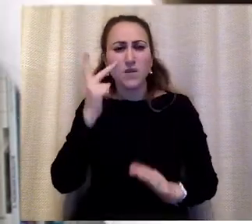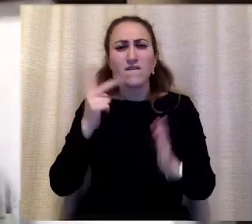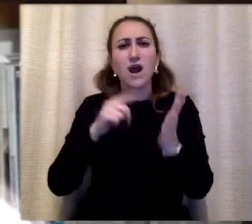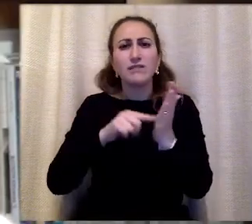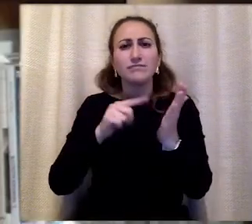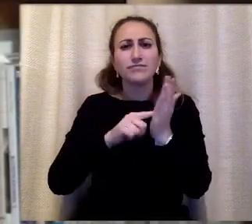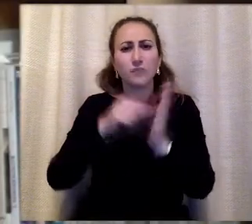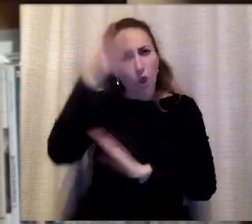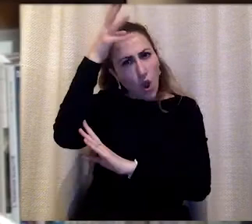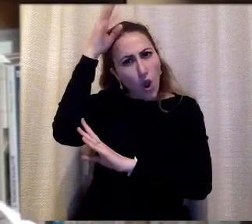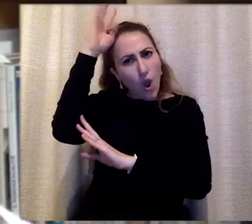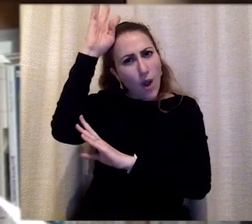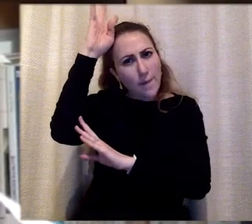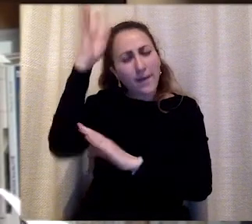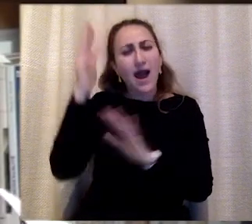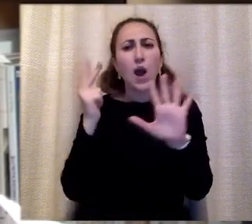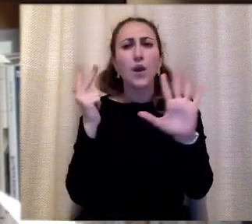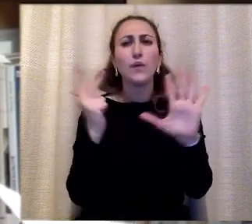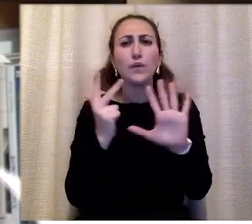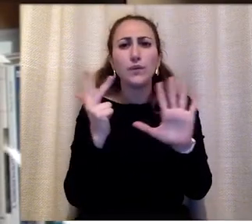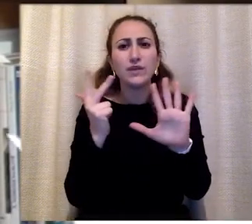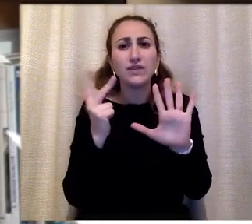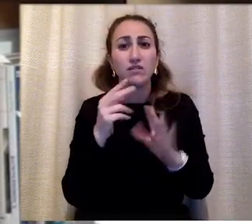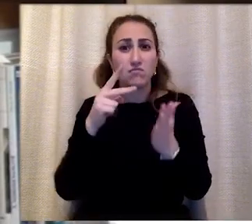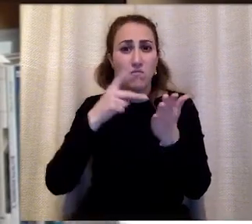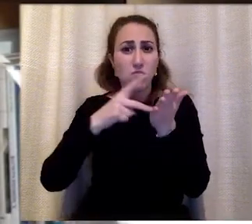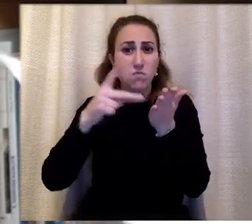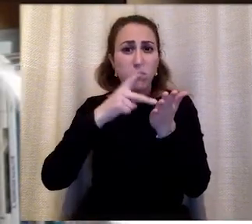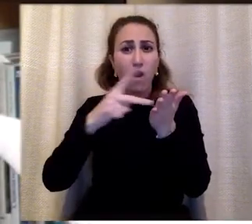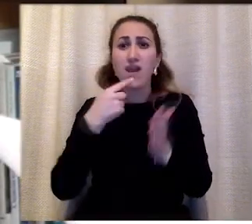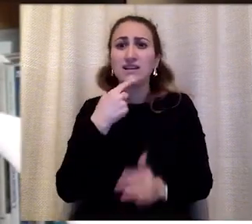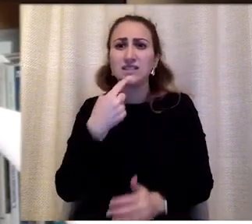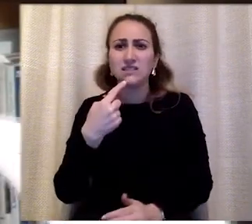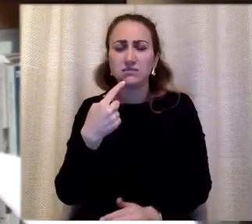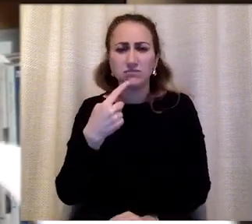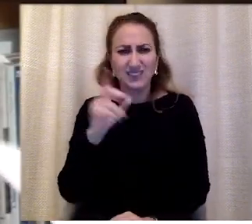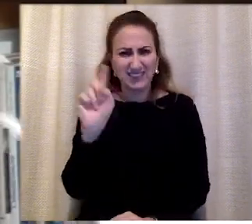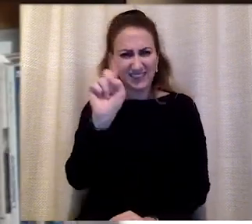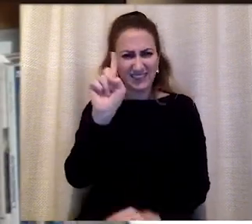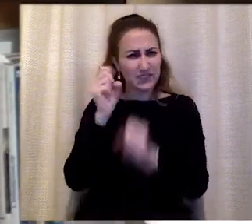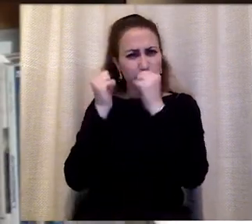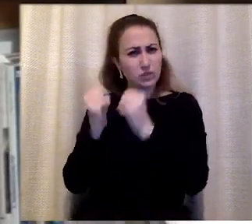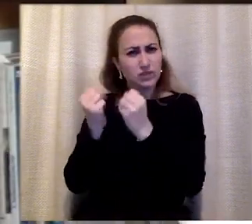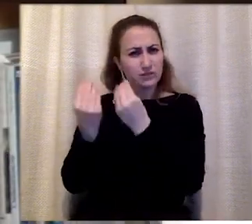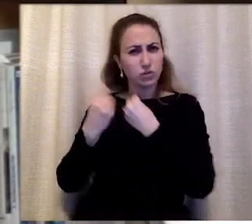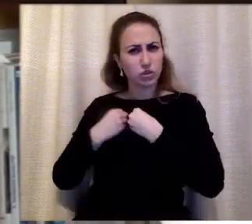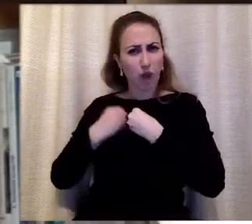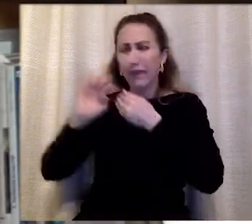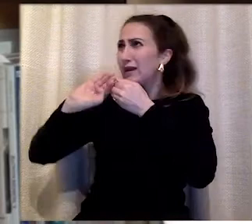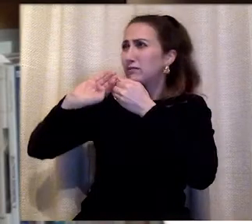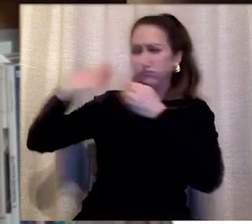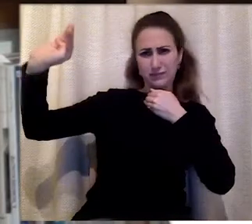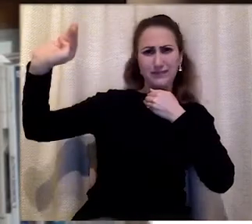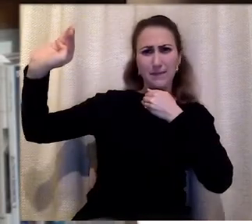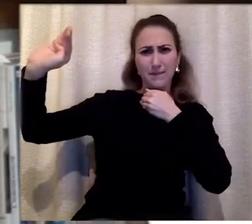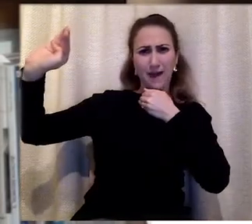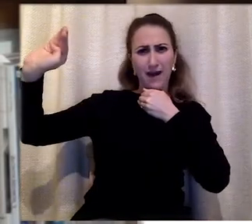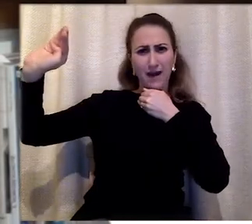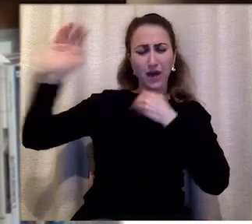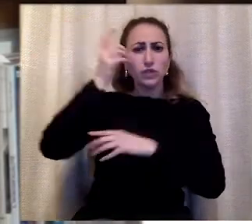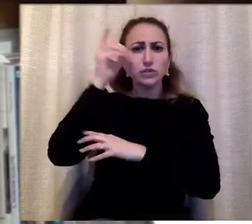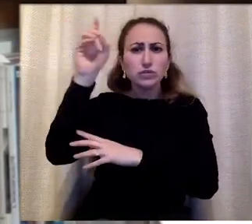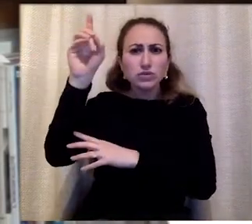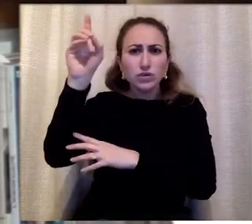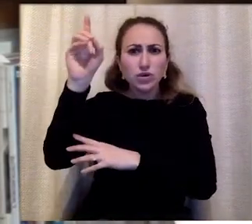nous séparera de l'amour de Dieu ? Sera-ce la tribulation, ou l'angoisse, ou